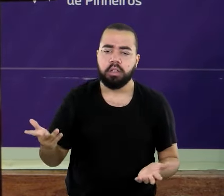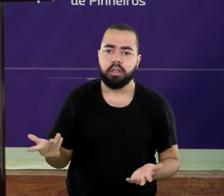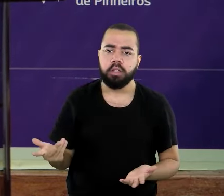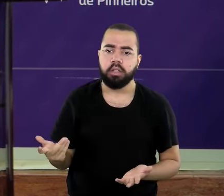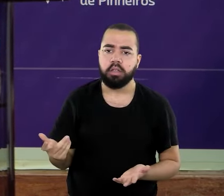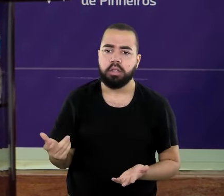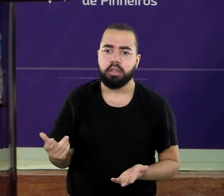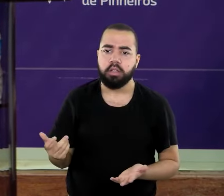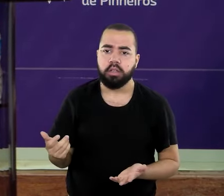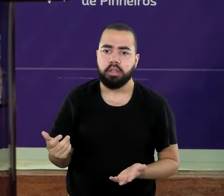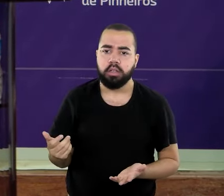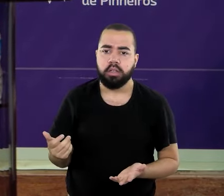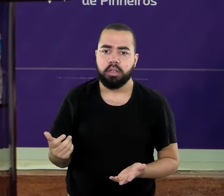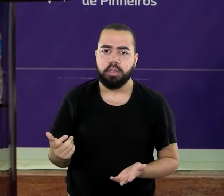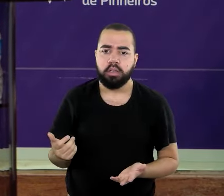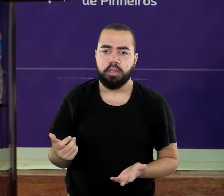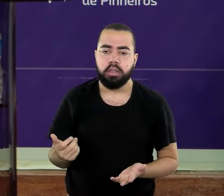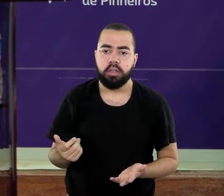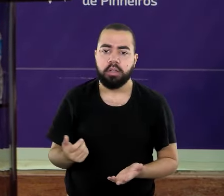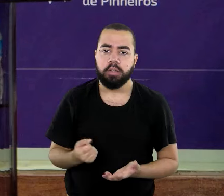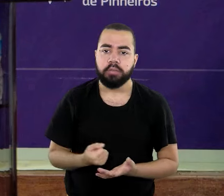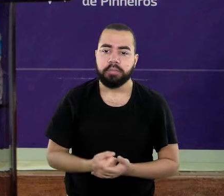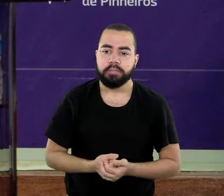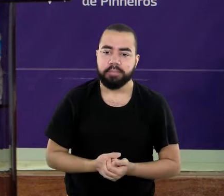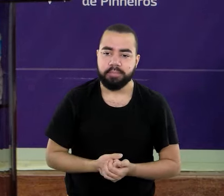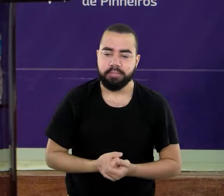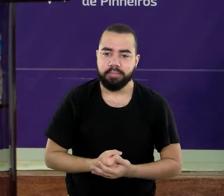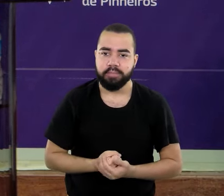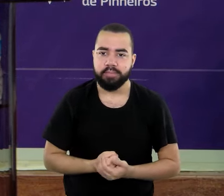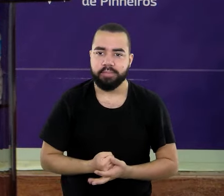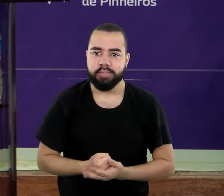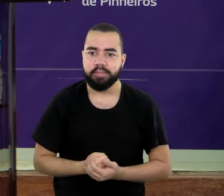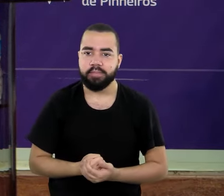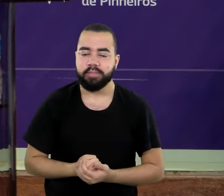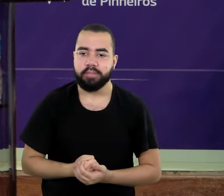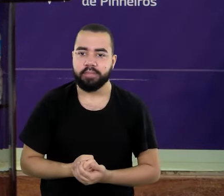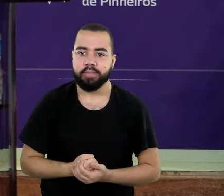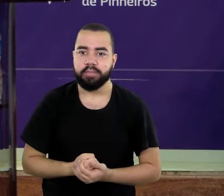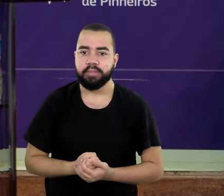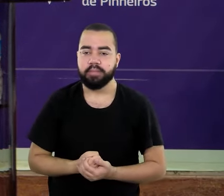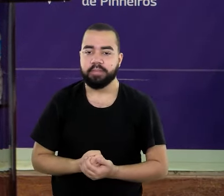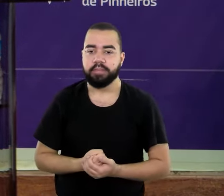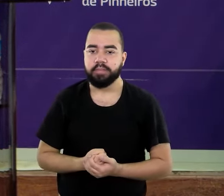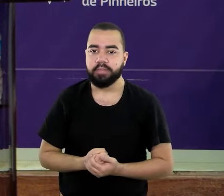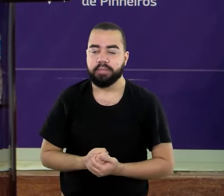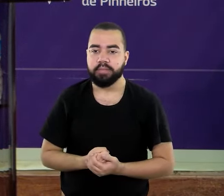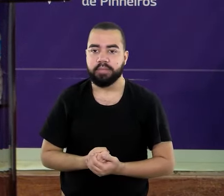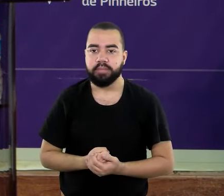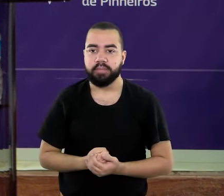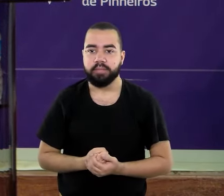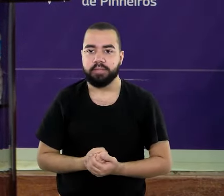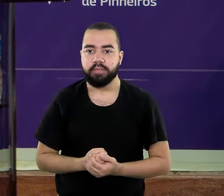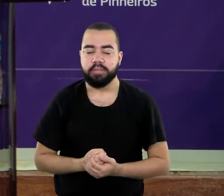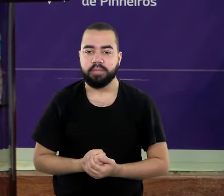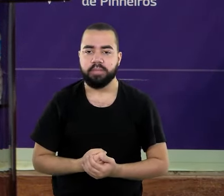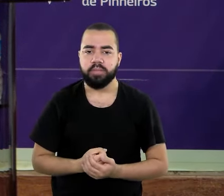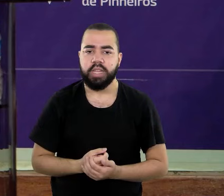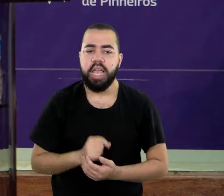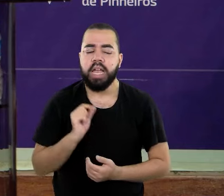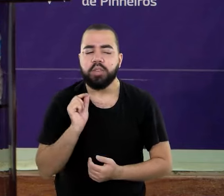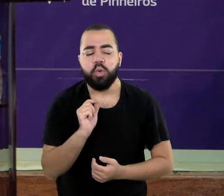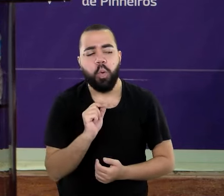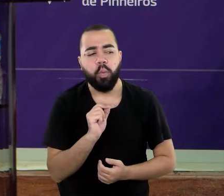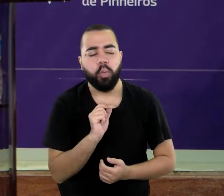내가 이제 설교를 하는데 내 오른손 옆에 누가 손을 들더란